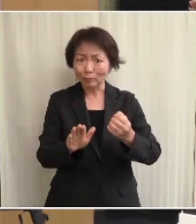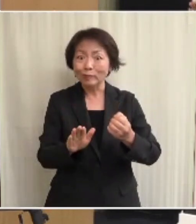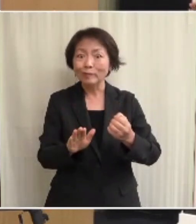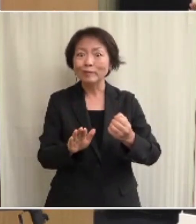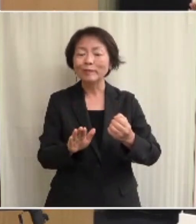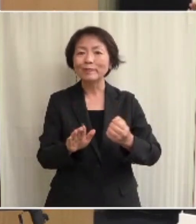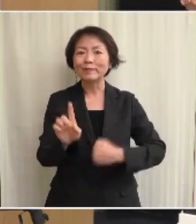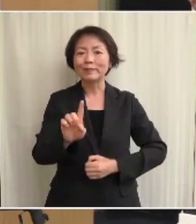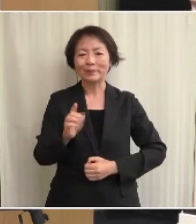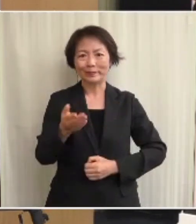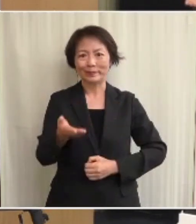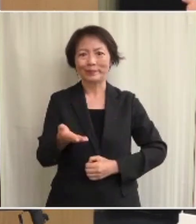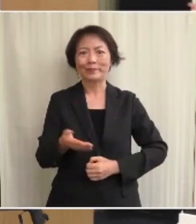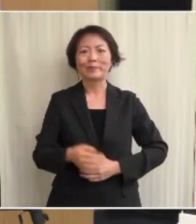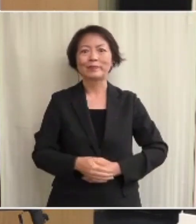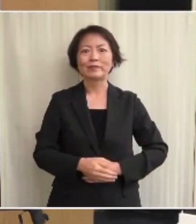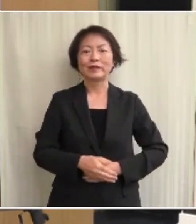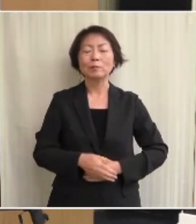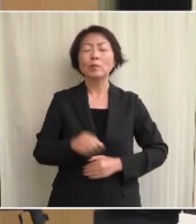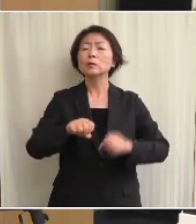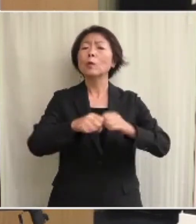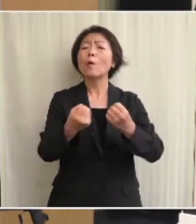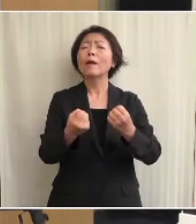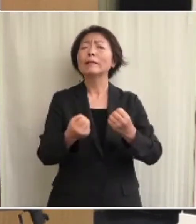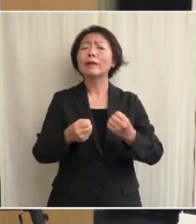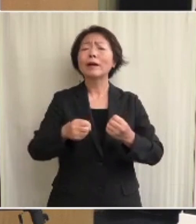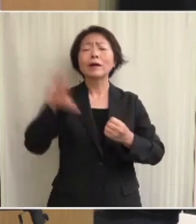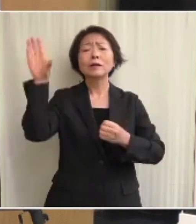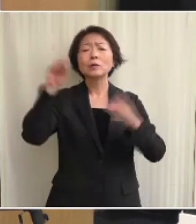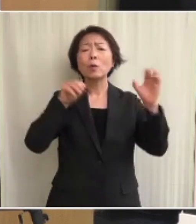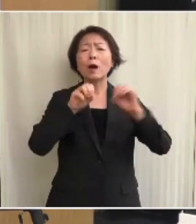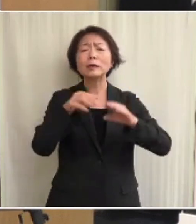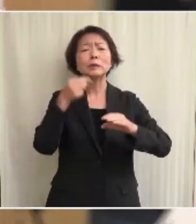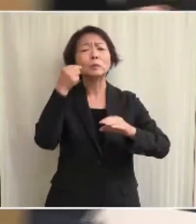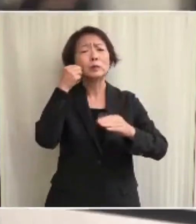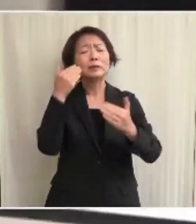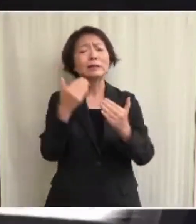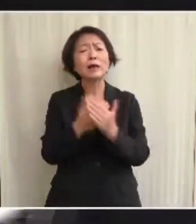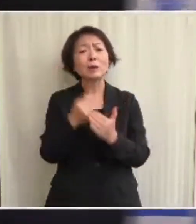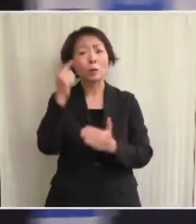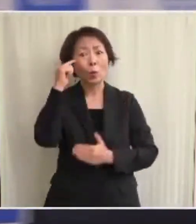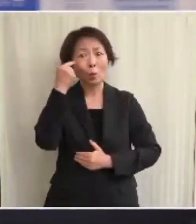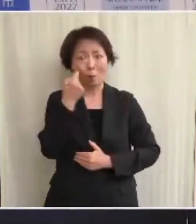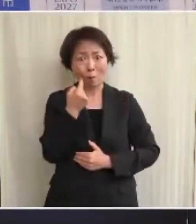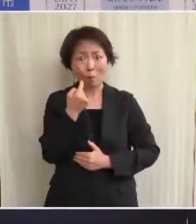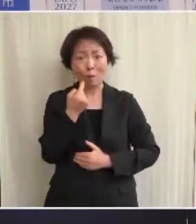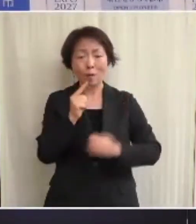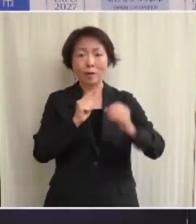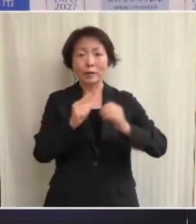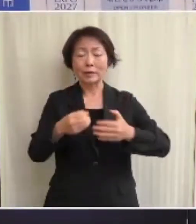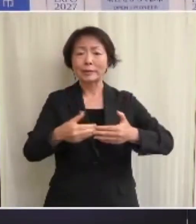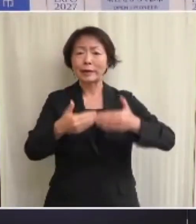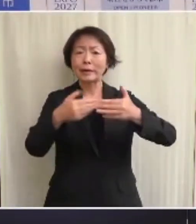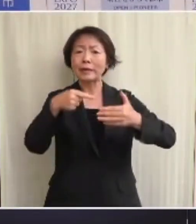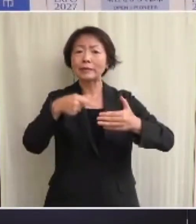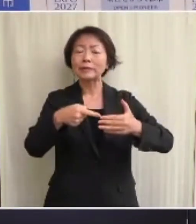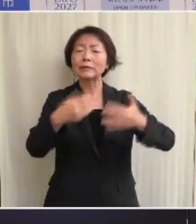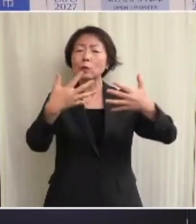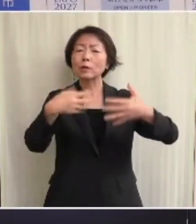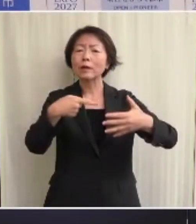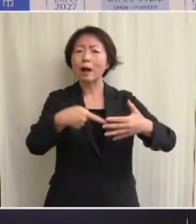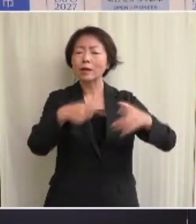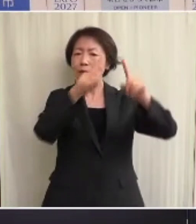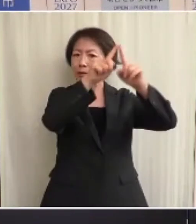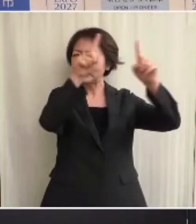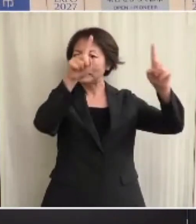その、情報発信もできなくなるかなと思うんですけど、そのある程度デジタルサイネージはあの